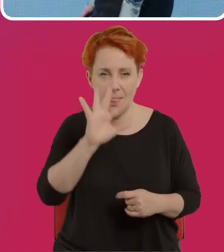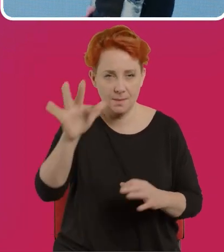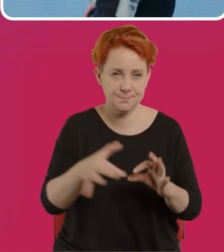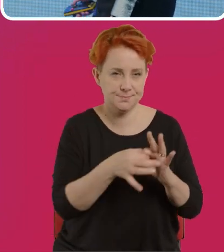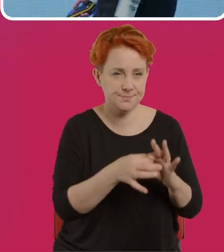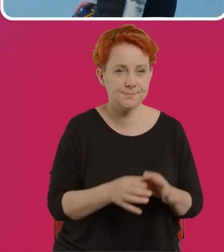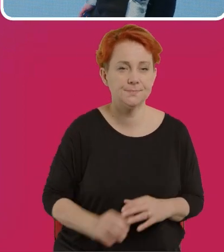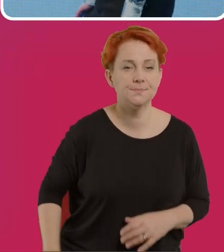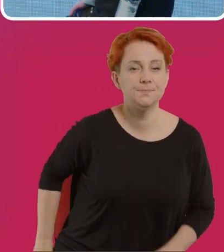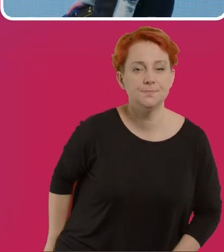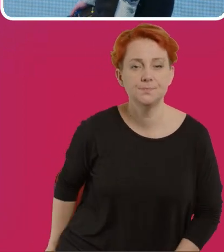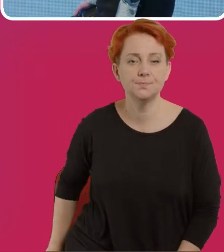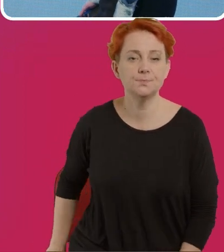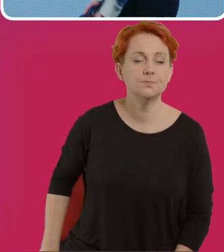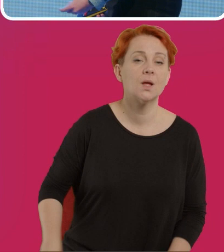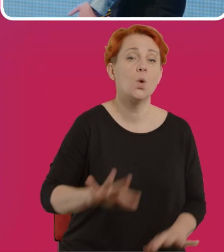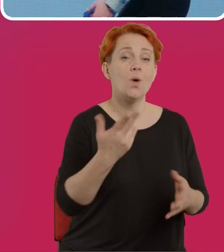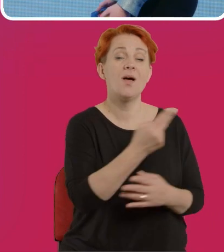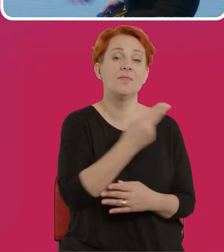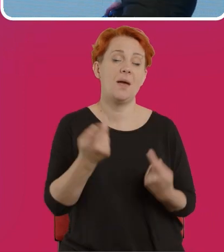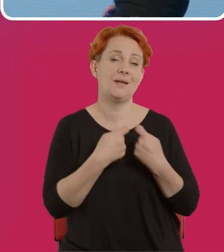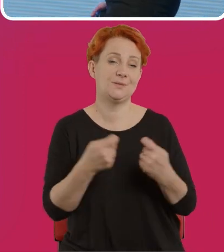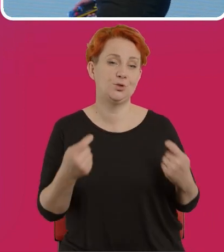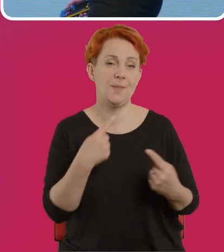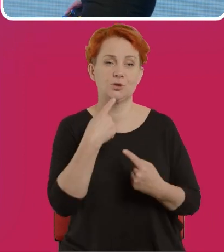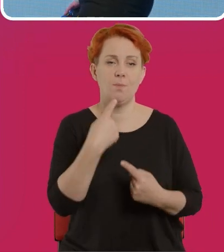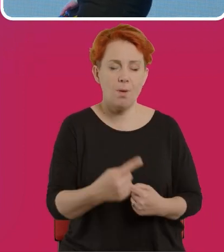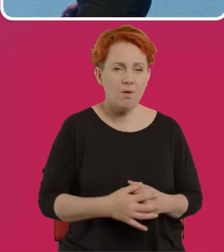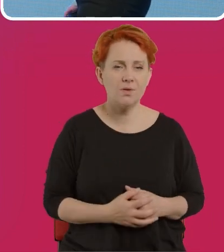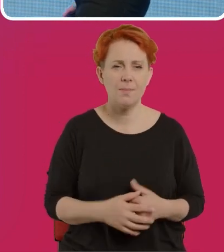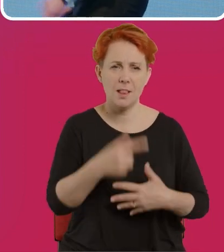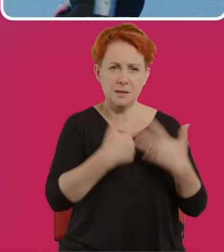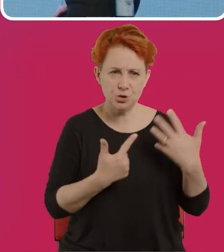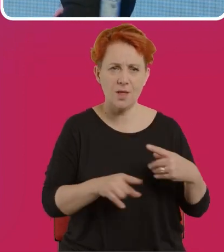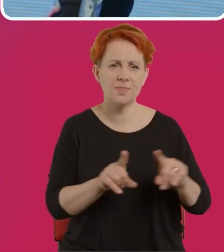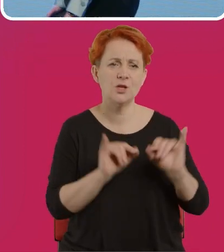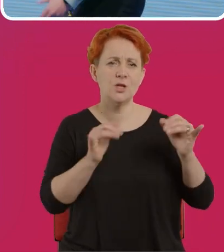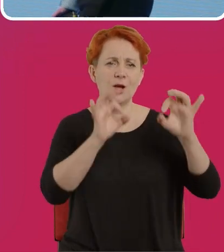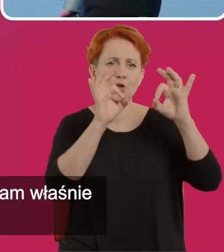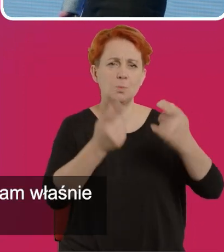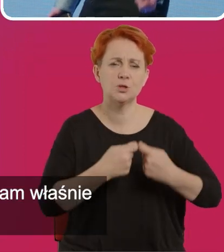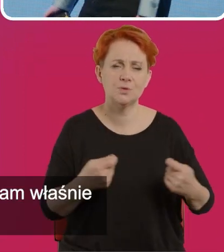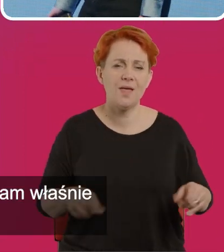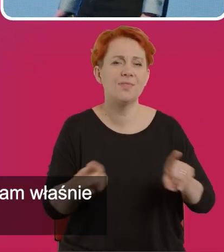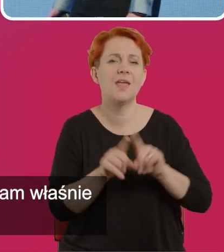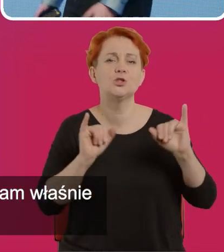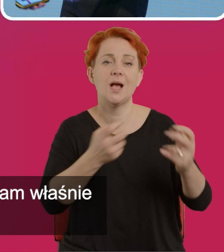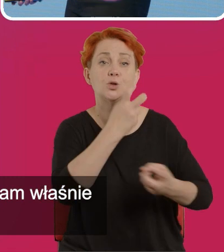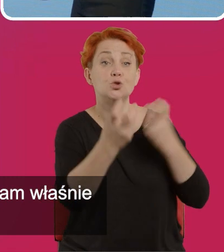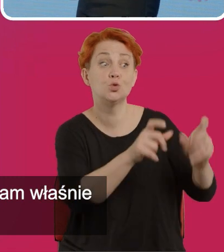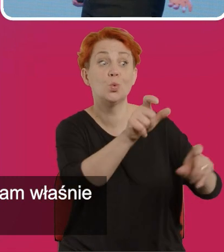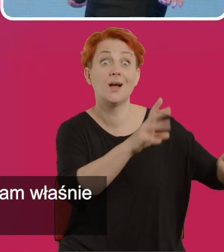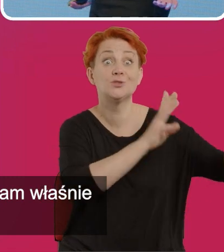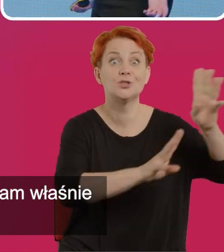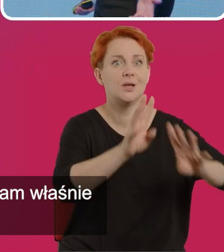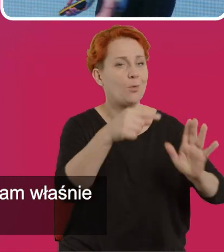nawiązywać. Także o sprzedaży powiem, o liczenie, o tym jak sprzedawać skutecznie, jak szukać tych problemów klientów, o których mówił Paweł, bo to jest tak